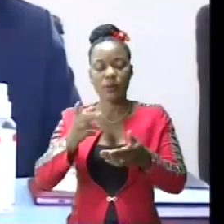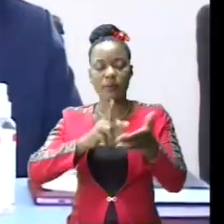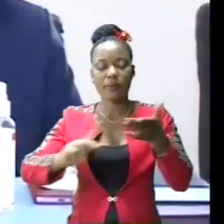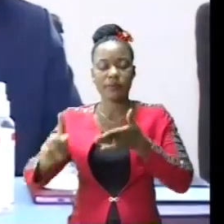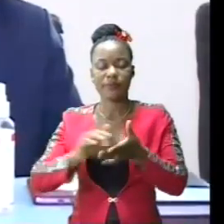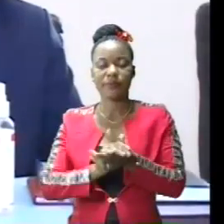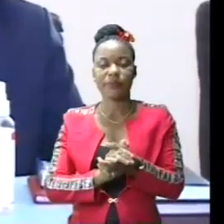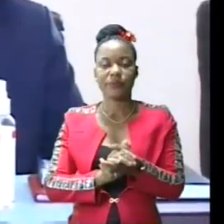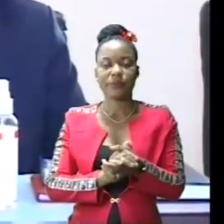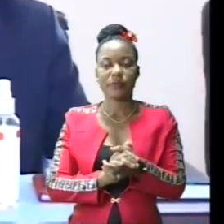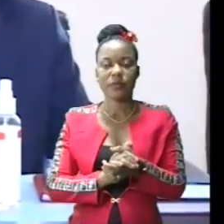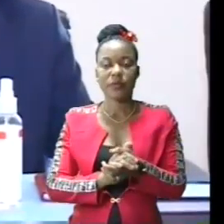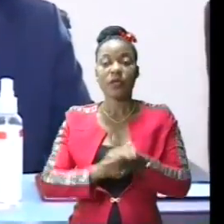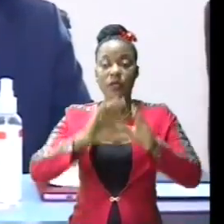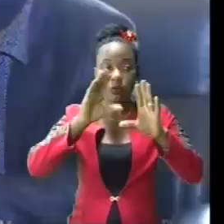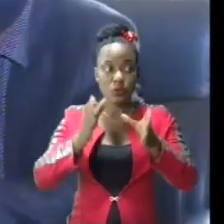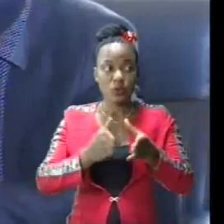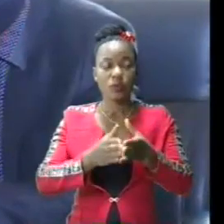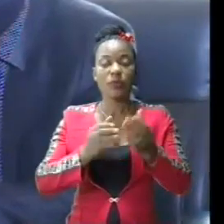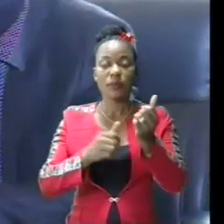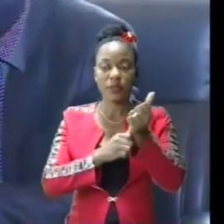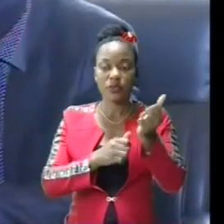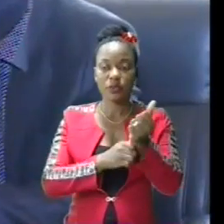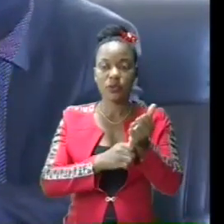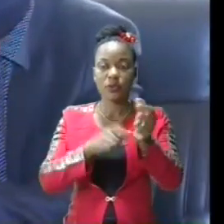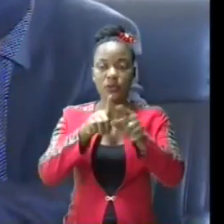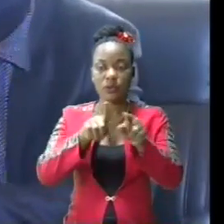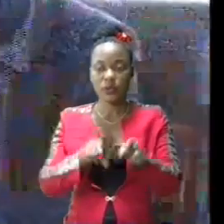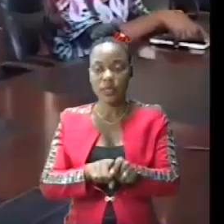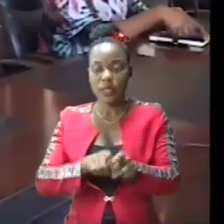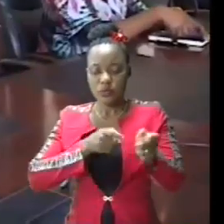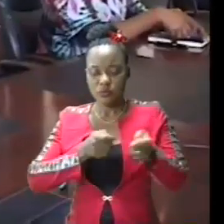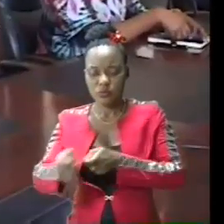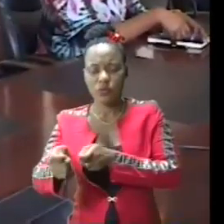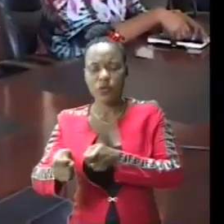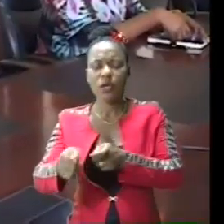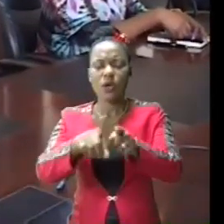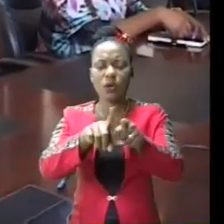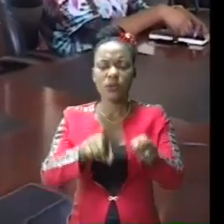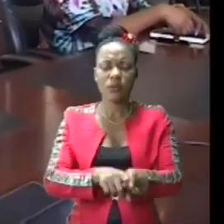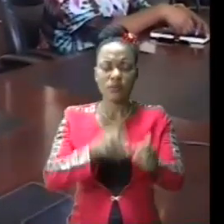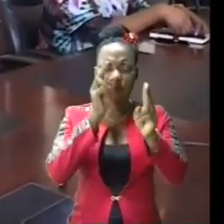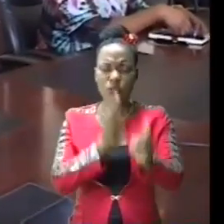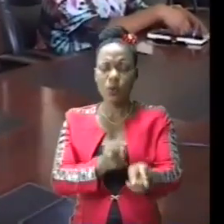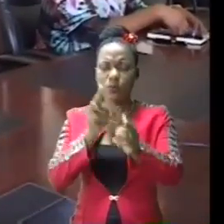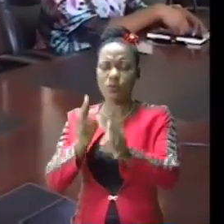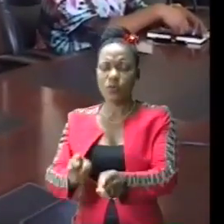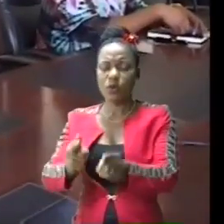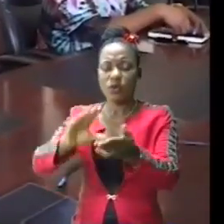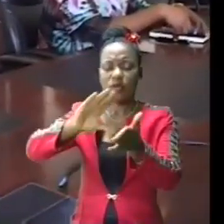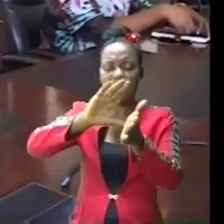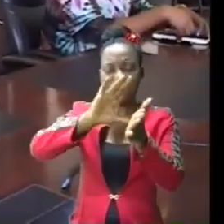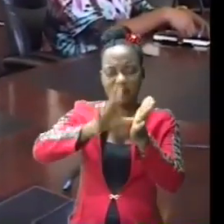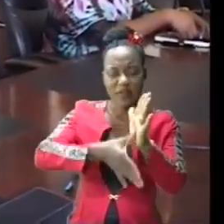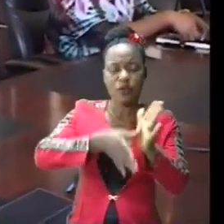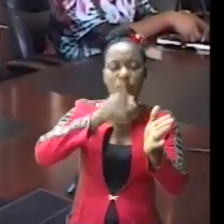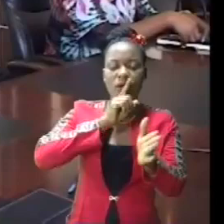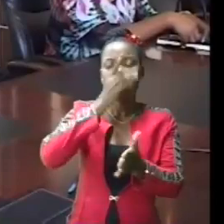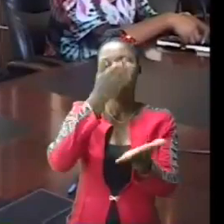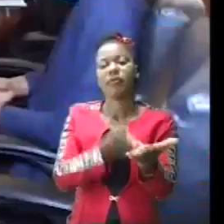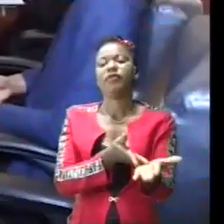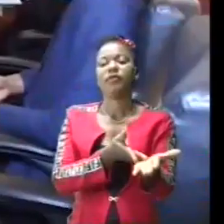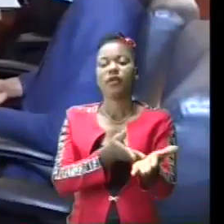dernier. Toutes ces victimes ont été tuées à bout portant, photos et vidéos à l'appui, soutient-il.